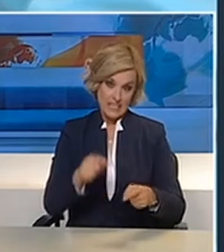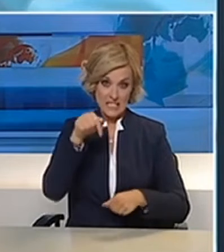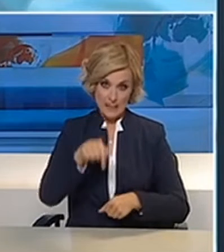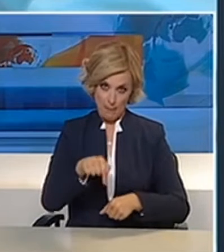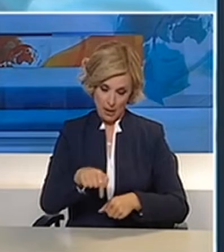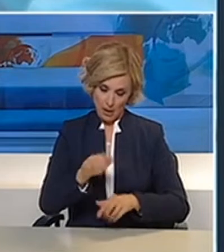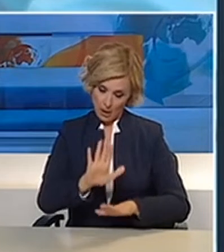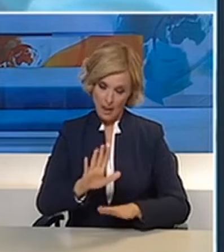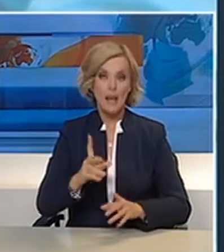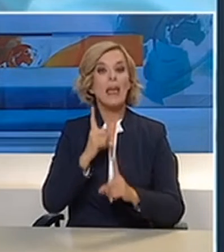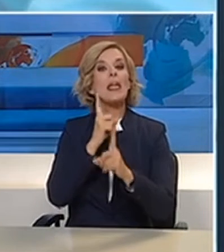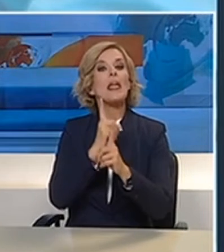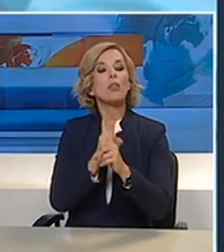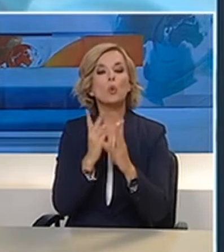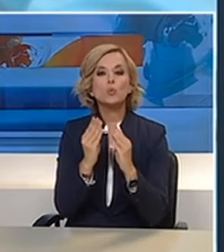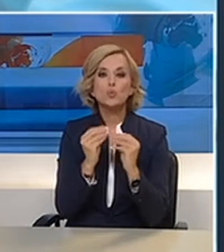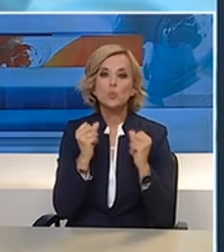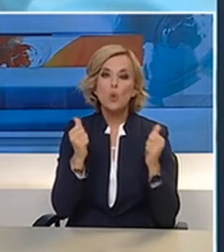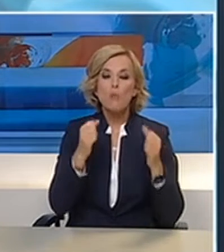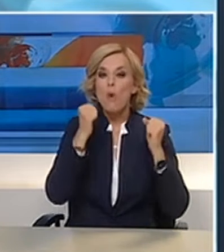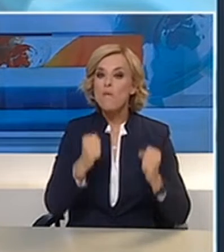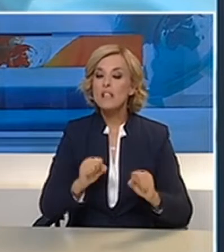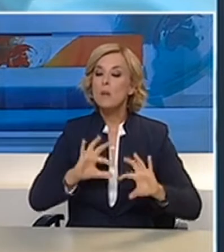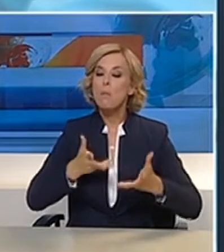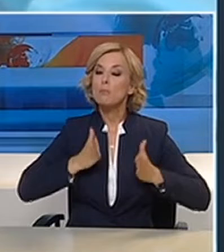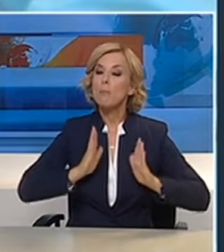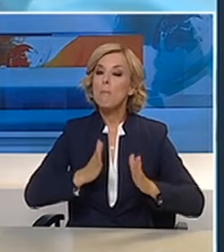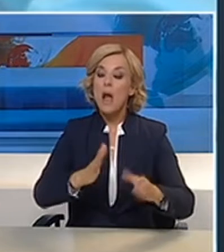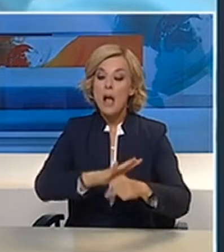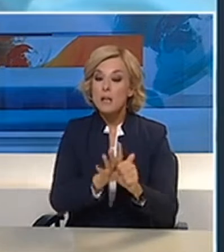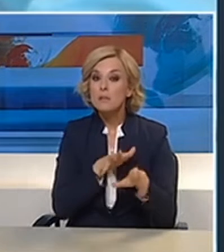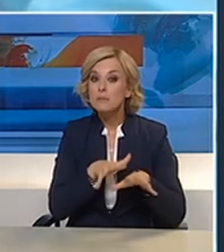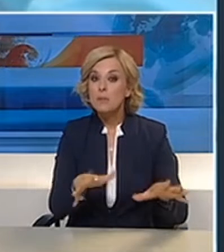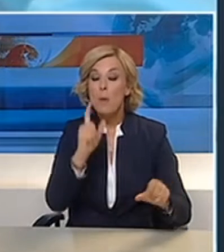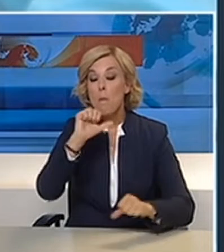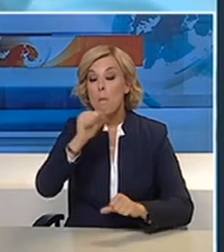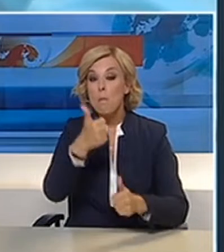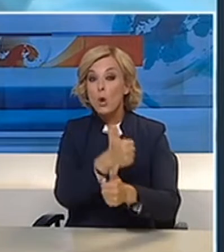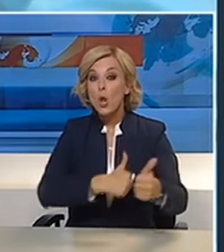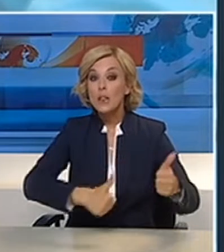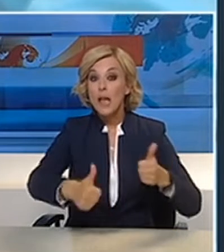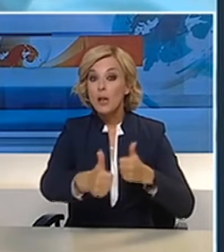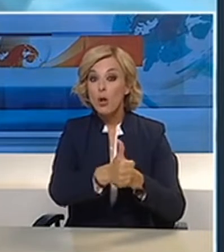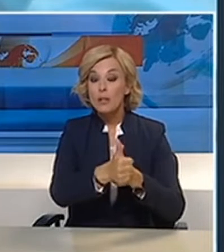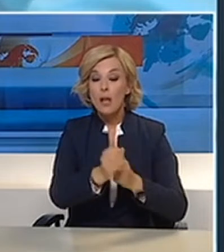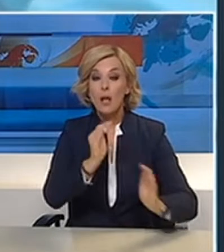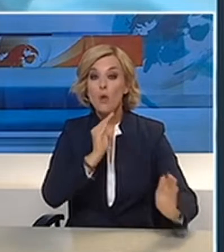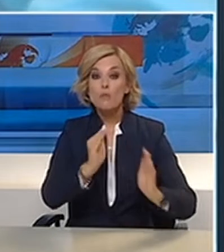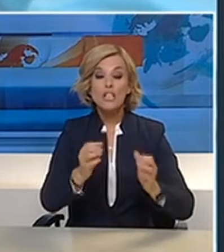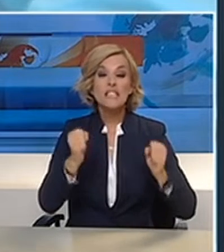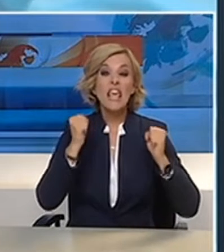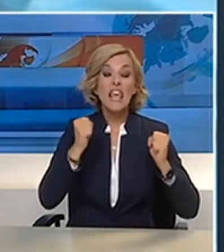σήμερα. Αυτό θα γίνει με ειδικό τρόπο, με βάση την πορεία της επιδημίας, ώστε να προστατεύεται η υγεία των παιδιών,